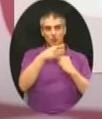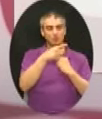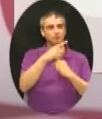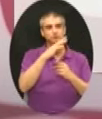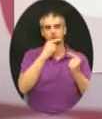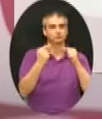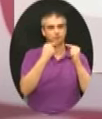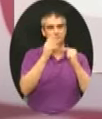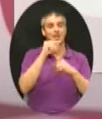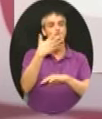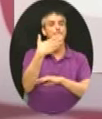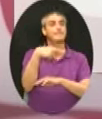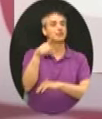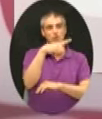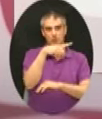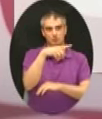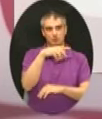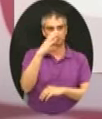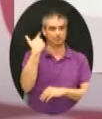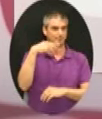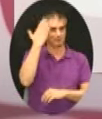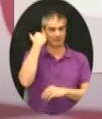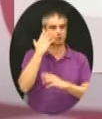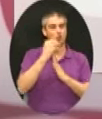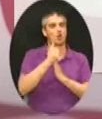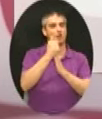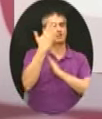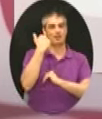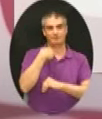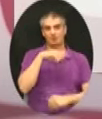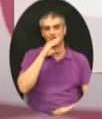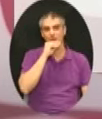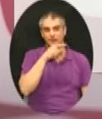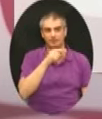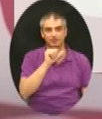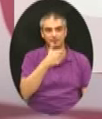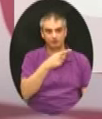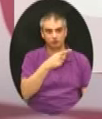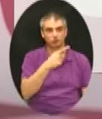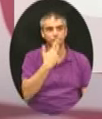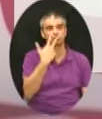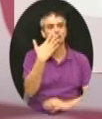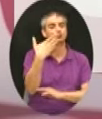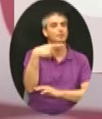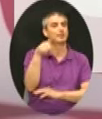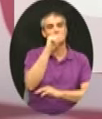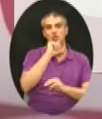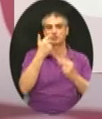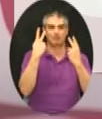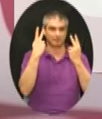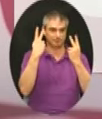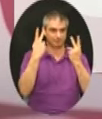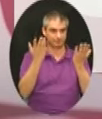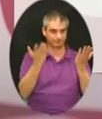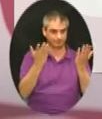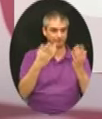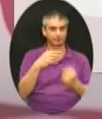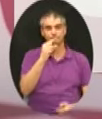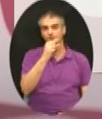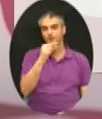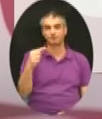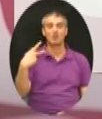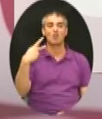קרב צמוד גם במדינות שקלינטון הובילה בהם לפני כן. נדבר אולי קודם על שלוש המדינות העיקריות. מדובר